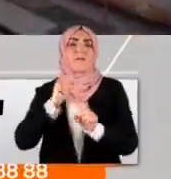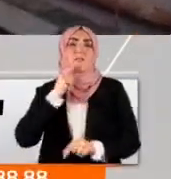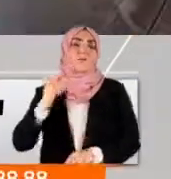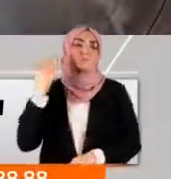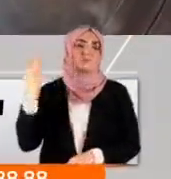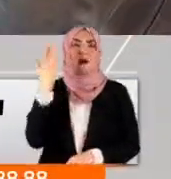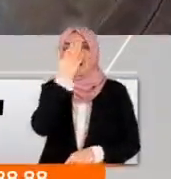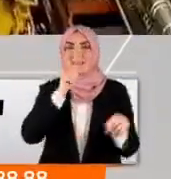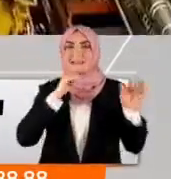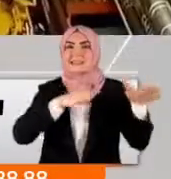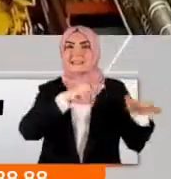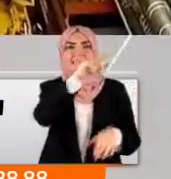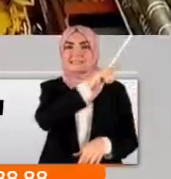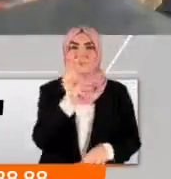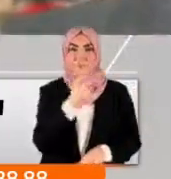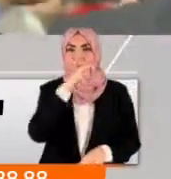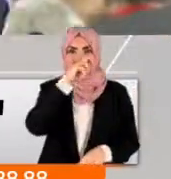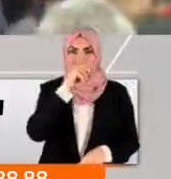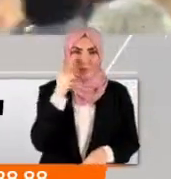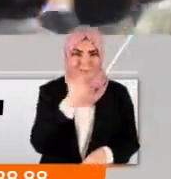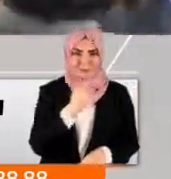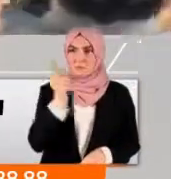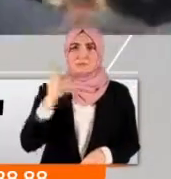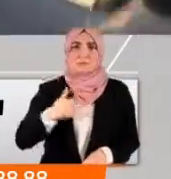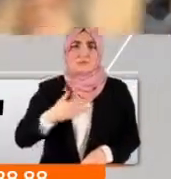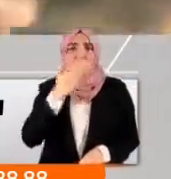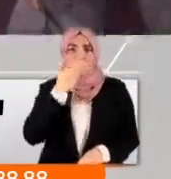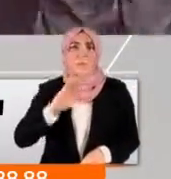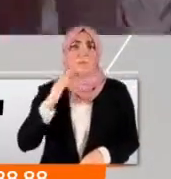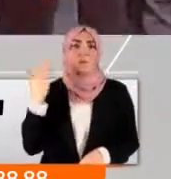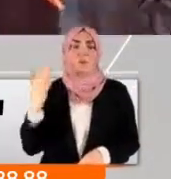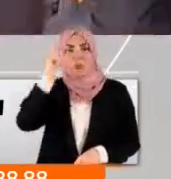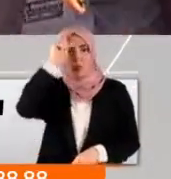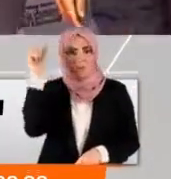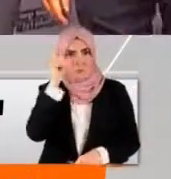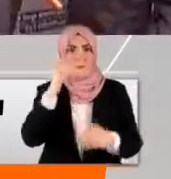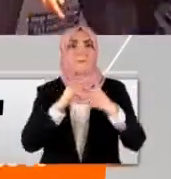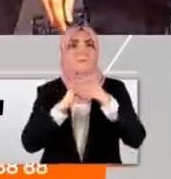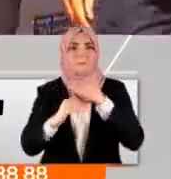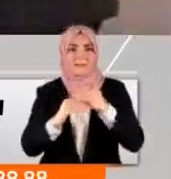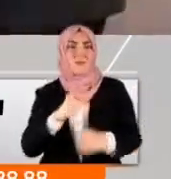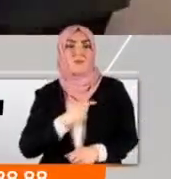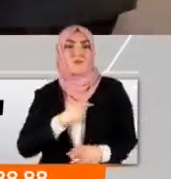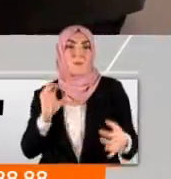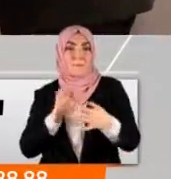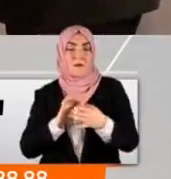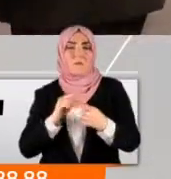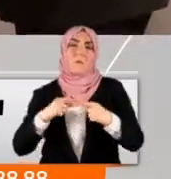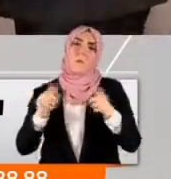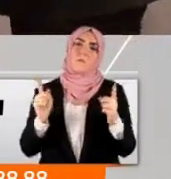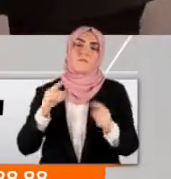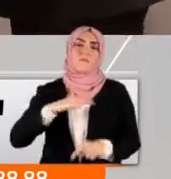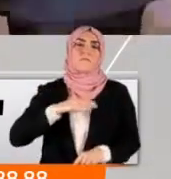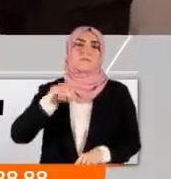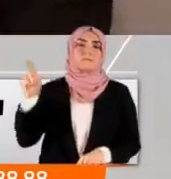doğal gaza bile sevinemeyecek kadar ülkesiyle ve milletiyle gönül bağı kopmuş bir